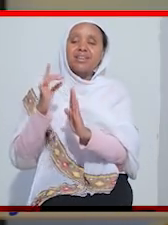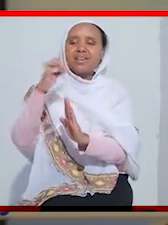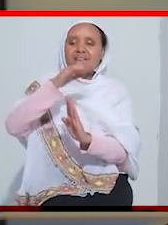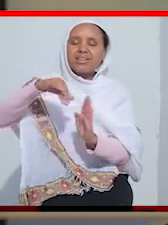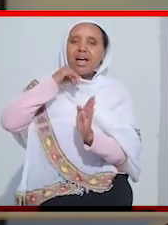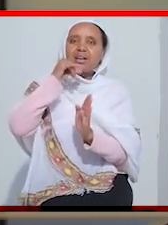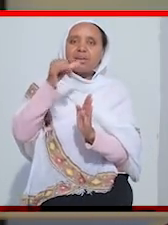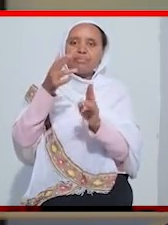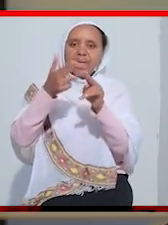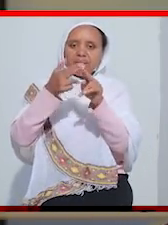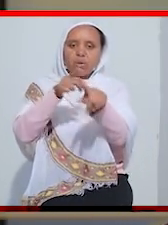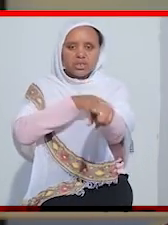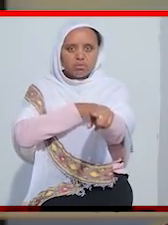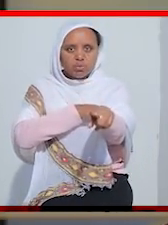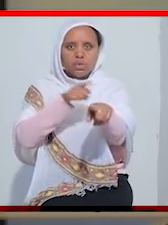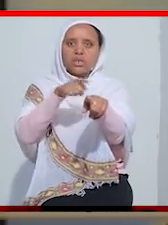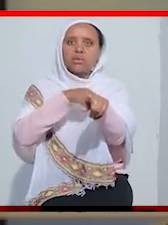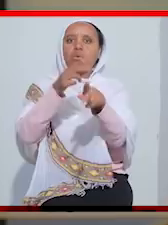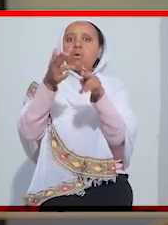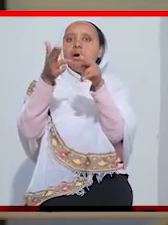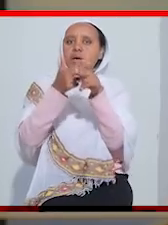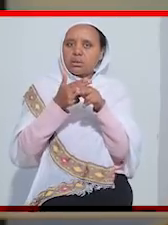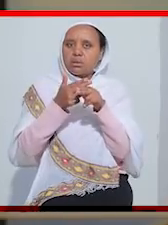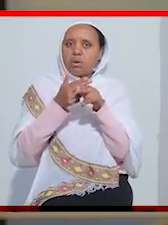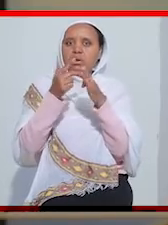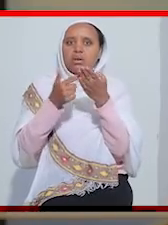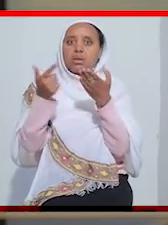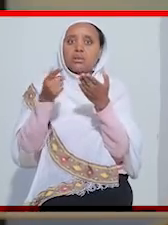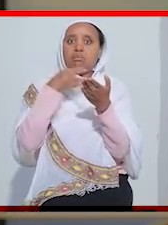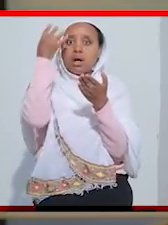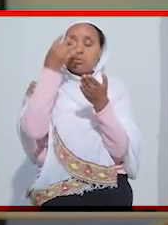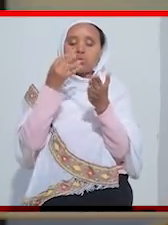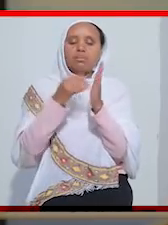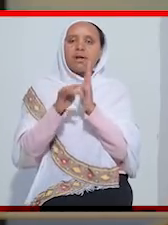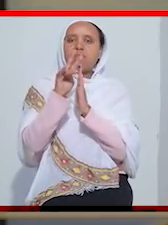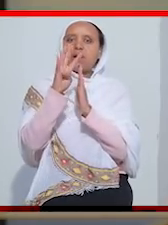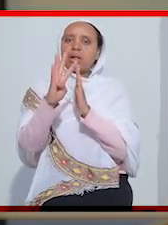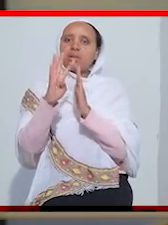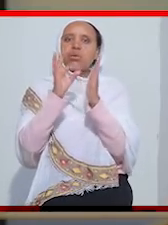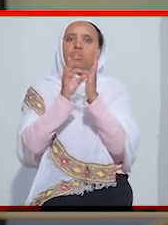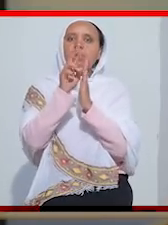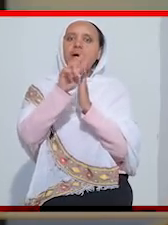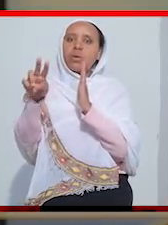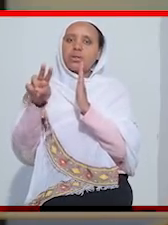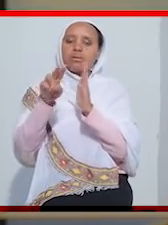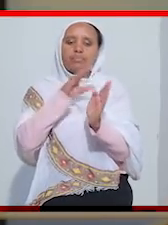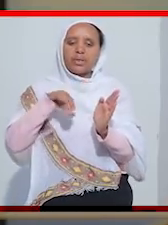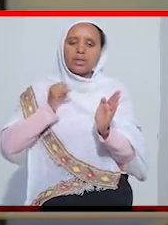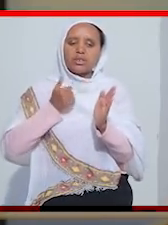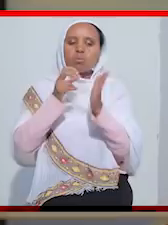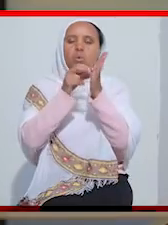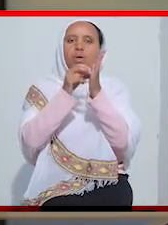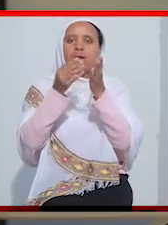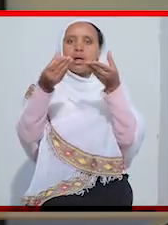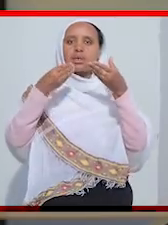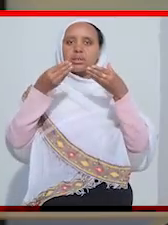ጻድቃን፣ ሰማዕታት ቀንን ሳይቀር ያጠረውን አስረዝመዋል፣ የረዘመውን አሳጥረዋል። ለዚህ በማቴዎስ ወንጌል ምዕራፍ 24 ቁጥር